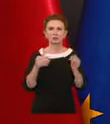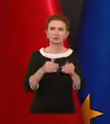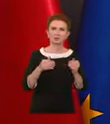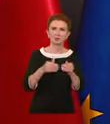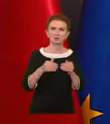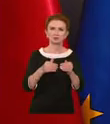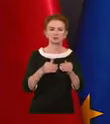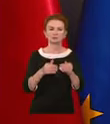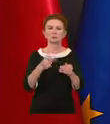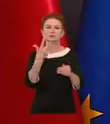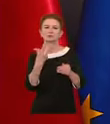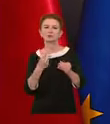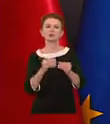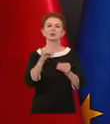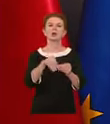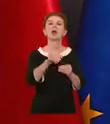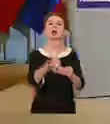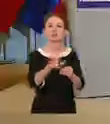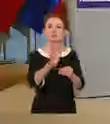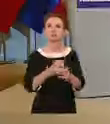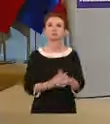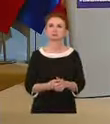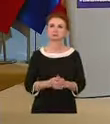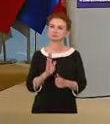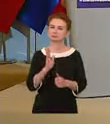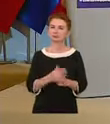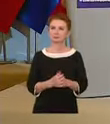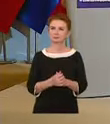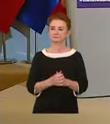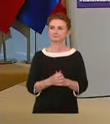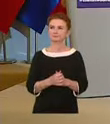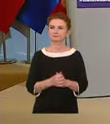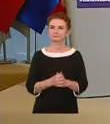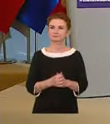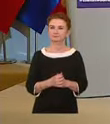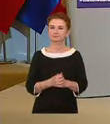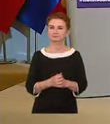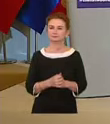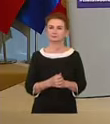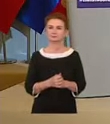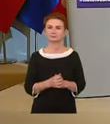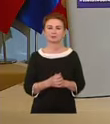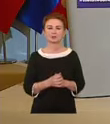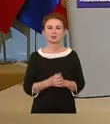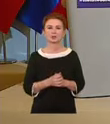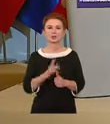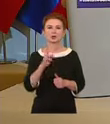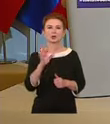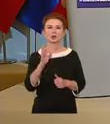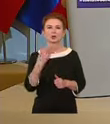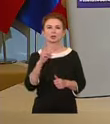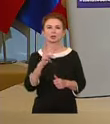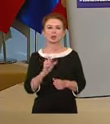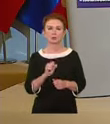trzecim etapie. Dziękuję bardzo. Proszę o kolejne pytanie. Pytanie od redaktora Michała Kolanki z